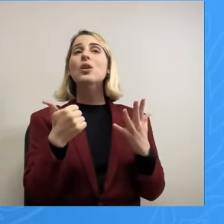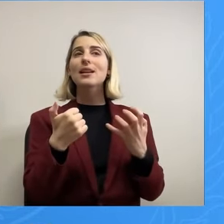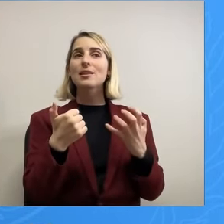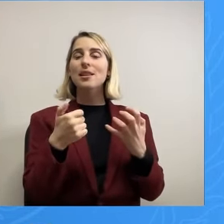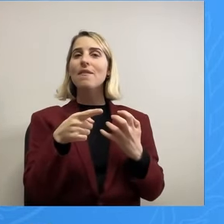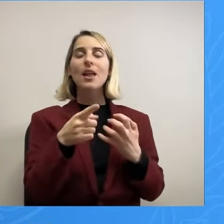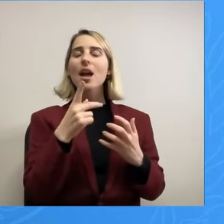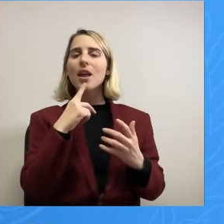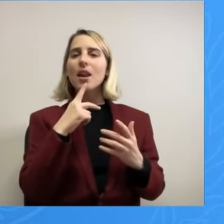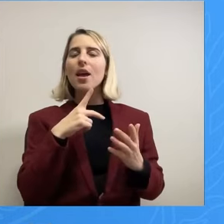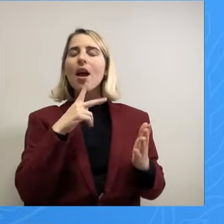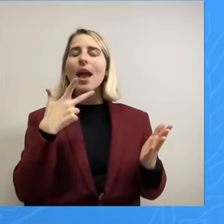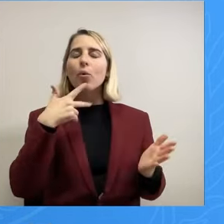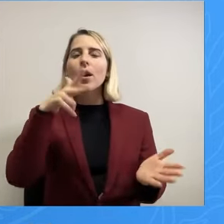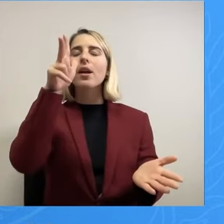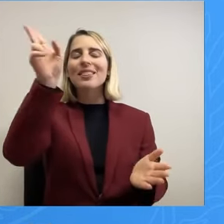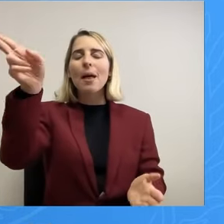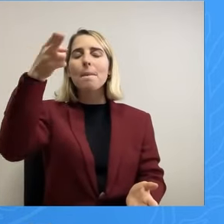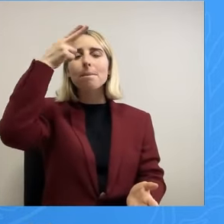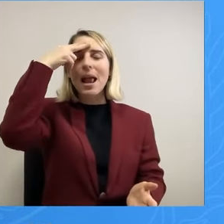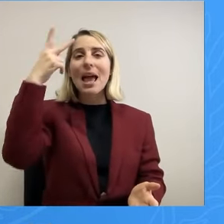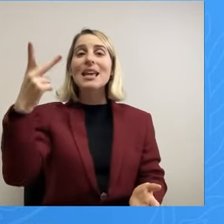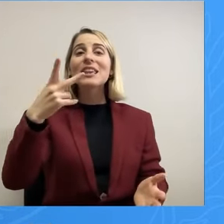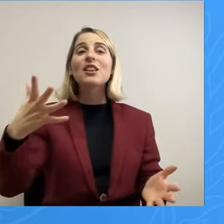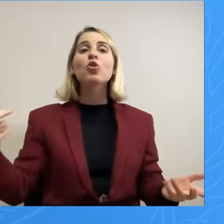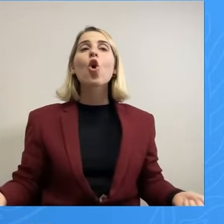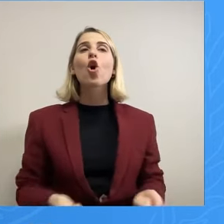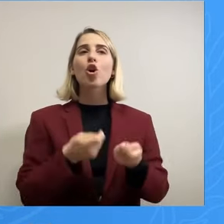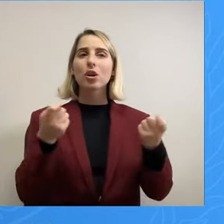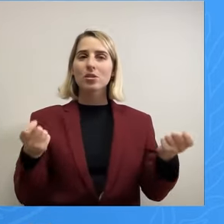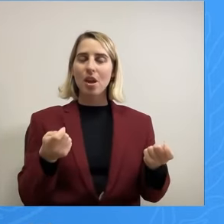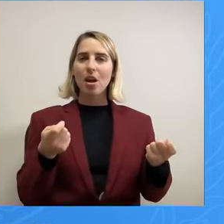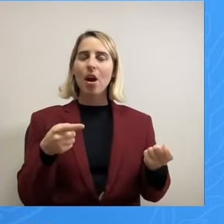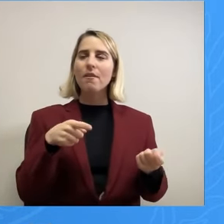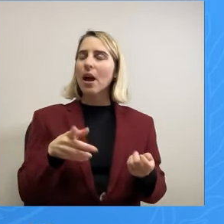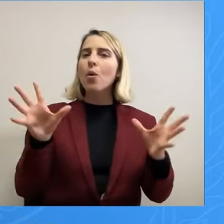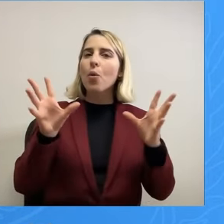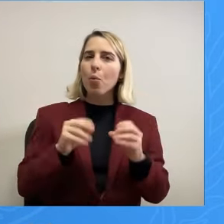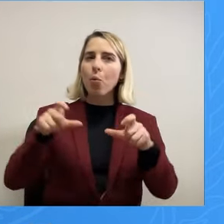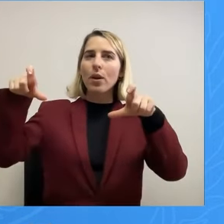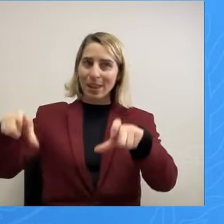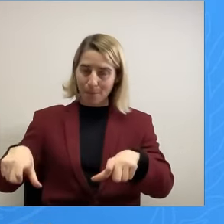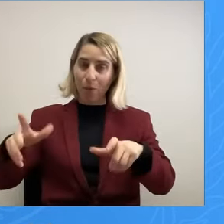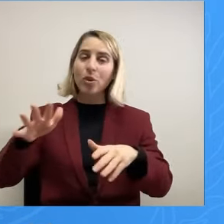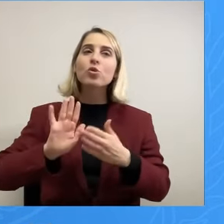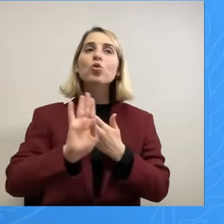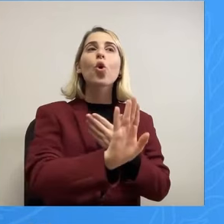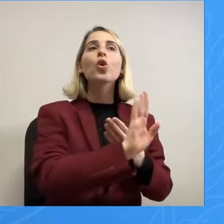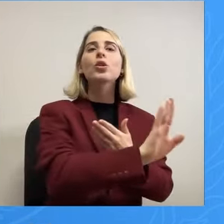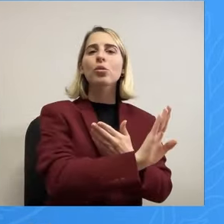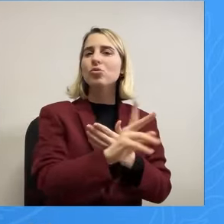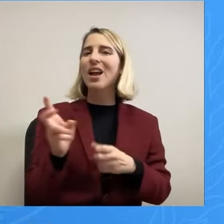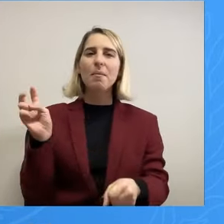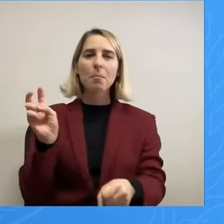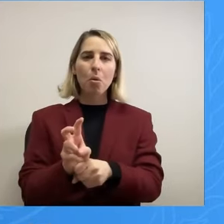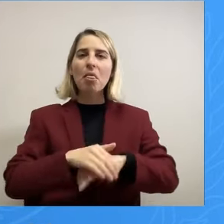κοινόχρηστα. Από αυτά πάνω από τα μισά πάνε για το γήπεδο και τους όμορους χώρους. Τα υπόλοιπα ούτε καν ασχολείται